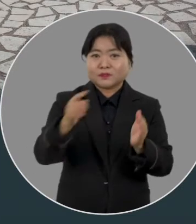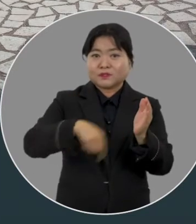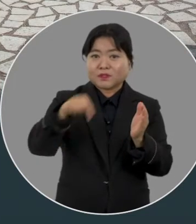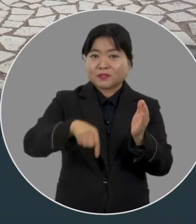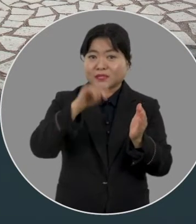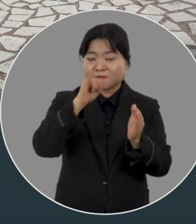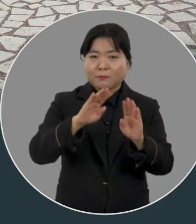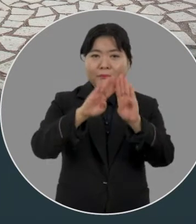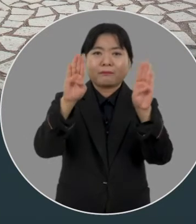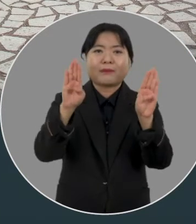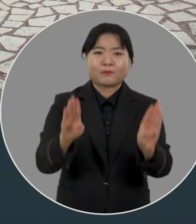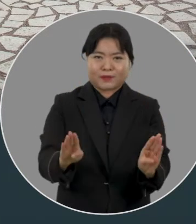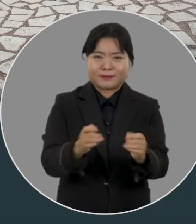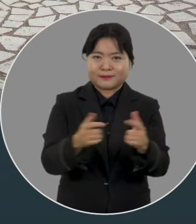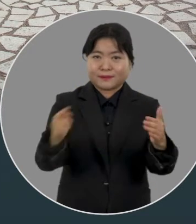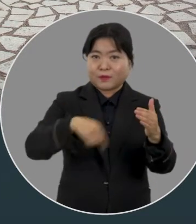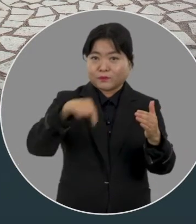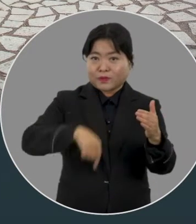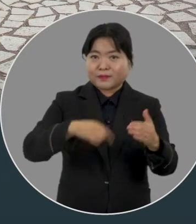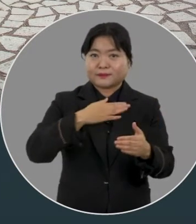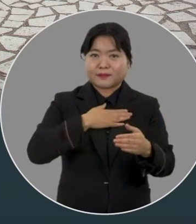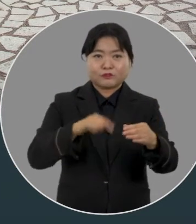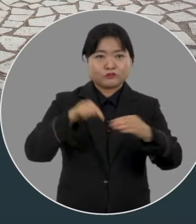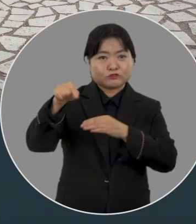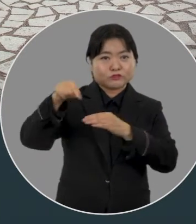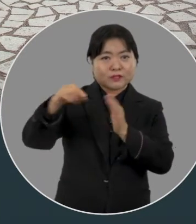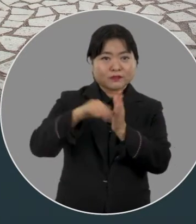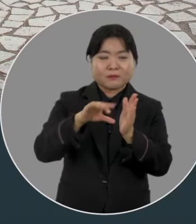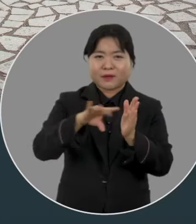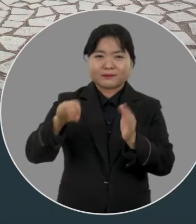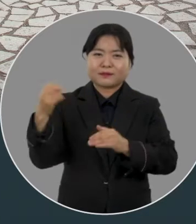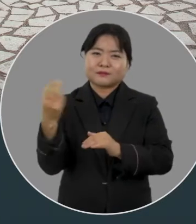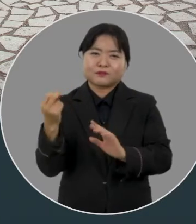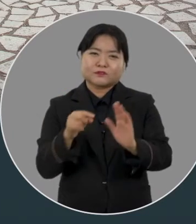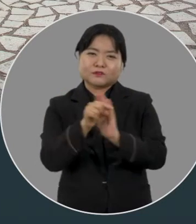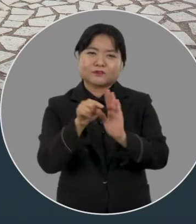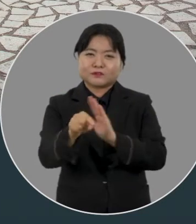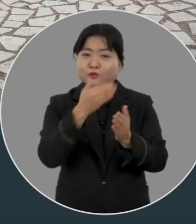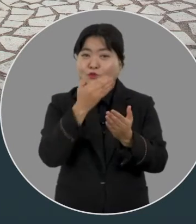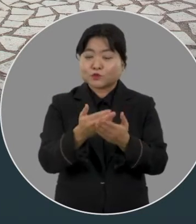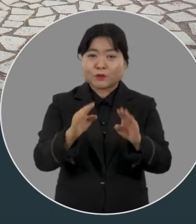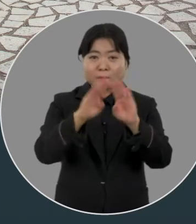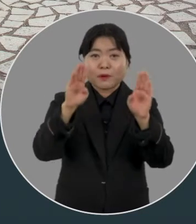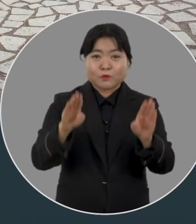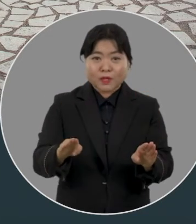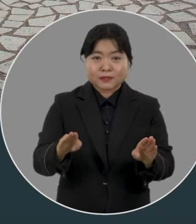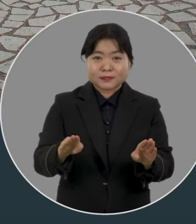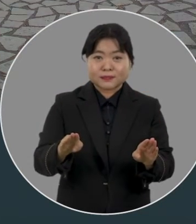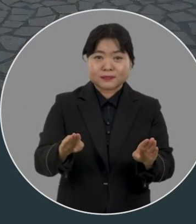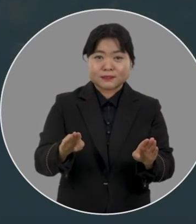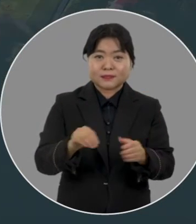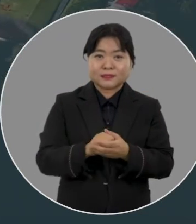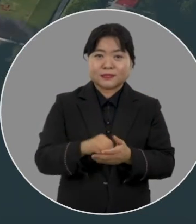여기에 있는 박물관들 가운데 제가 출장 때마다 자주 들르는 중요한